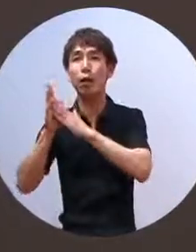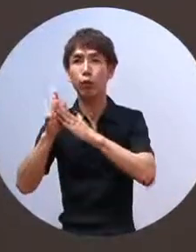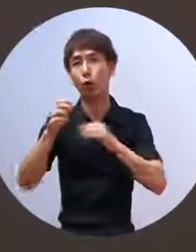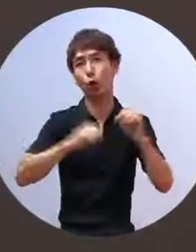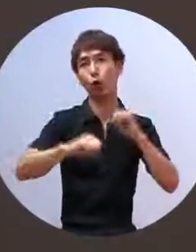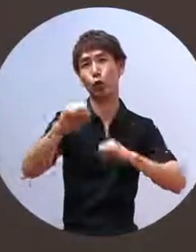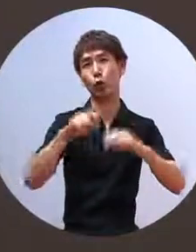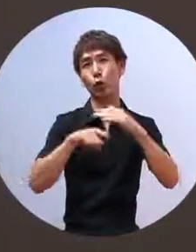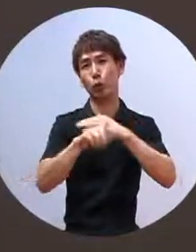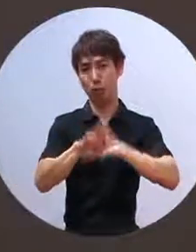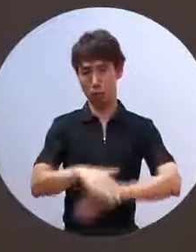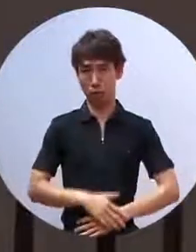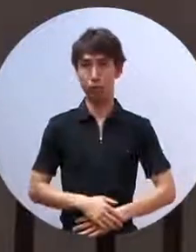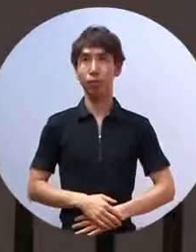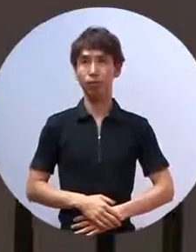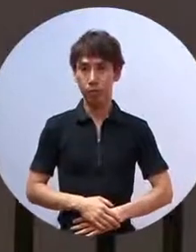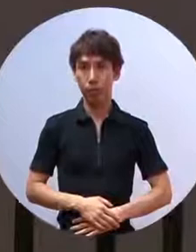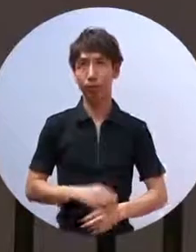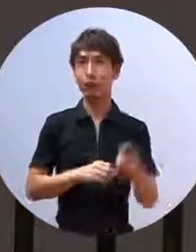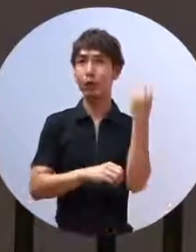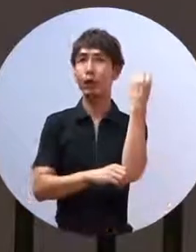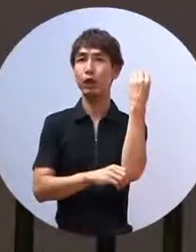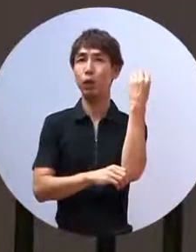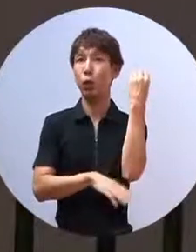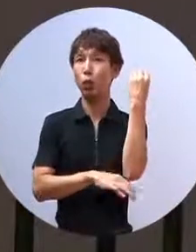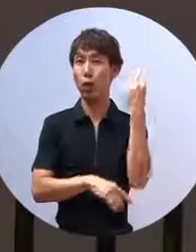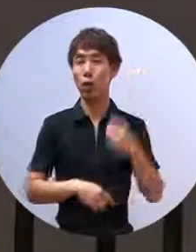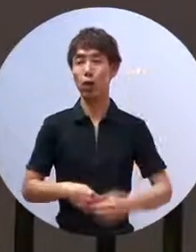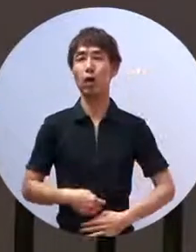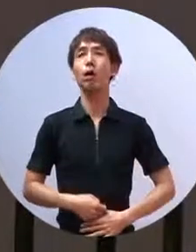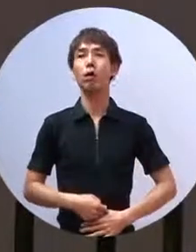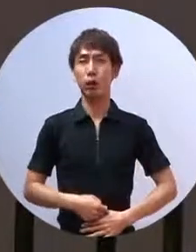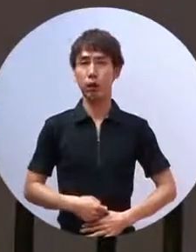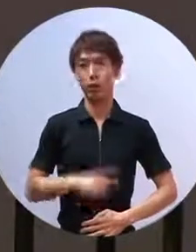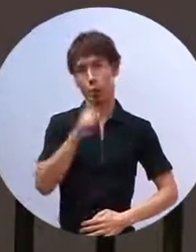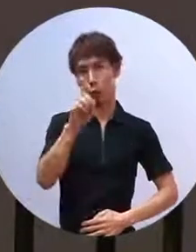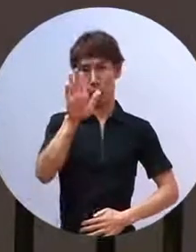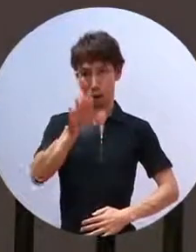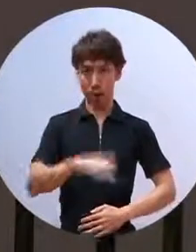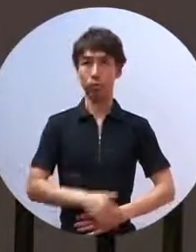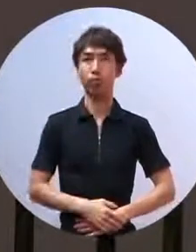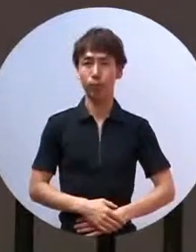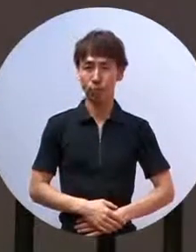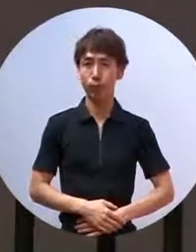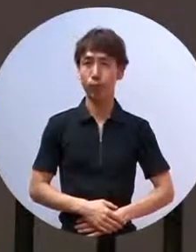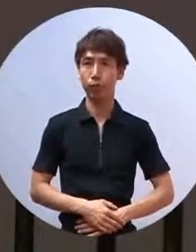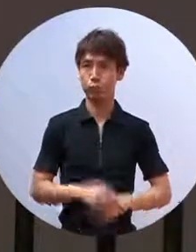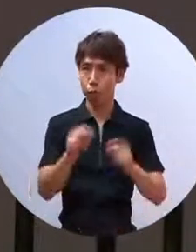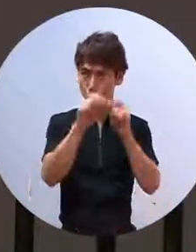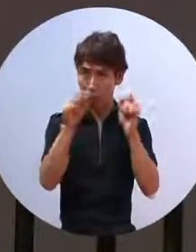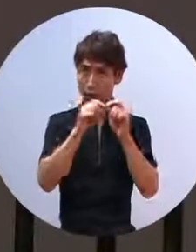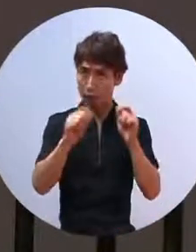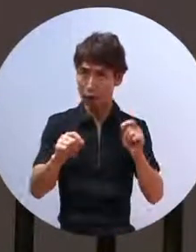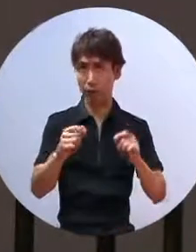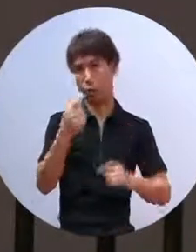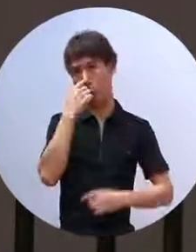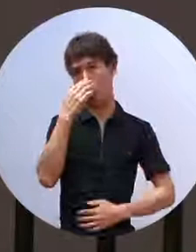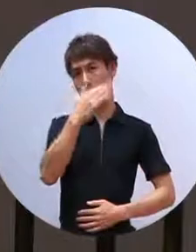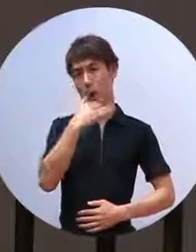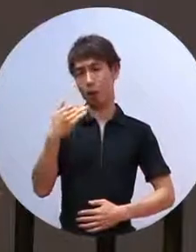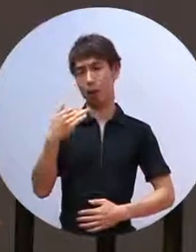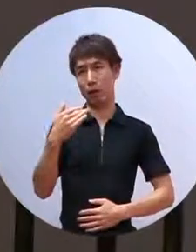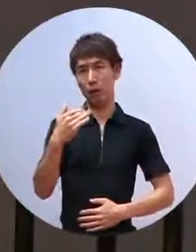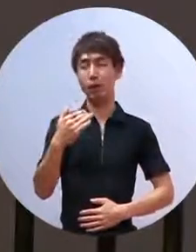府の取り組みということです。 基本はですね、寸分たがず一つであります。つまり